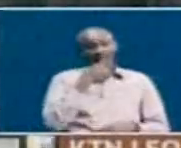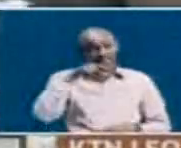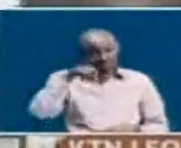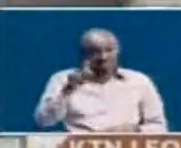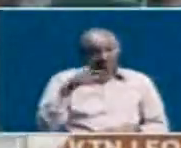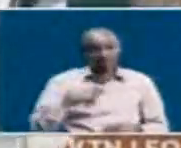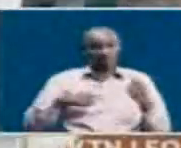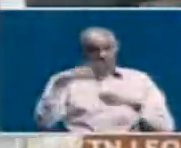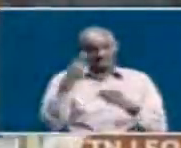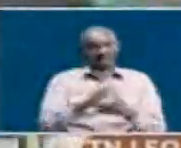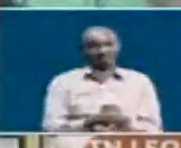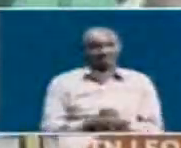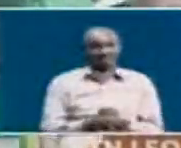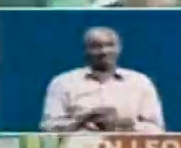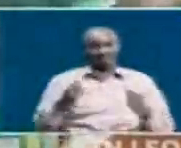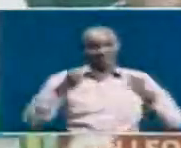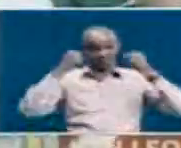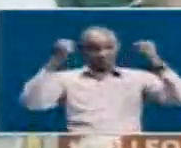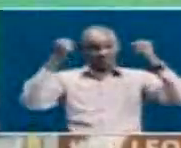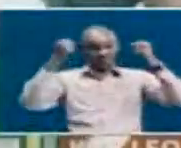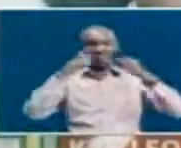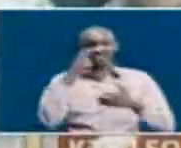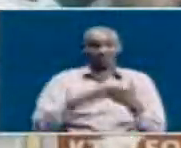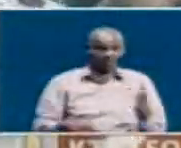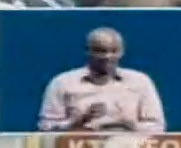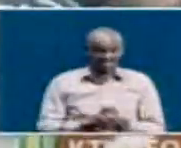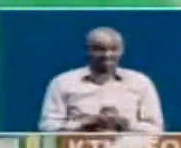kurua kikombe ambacho wanasema kwamba